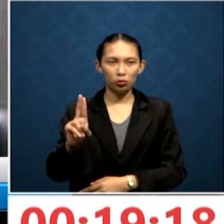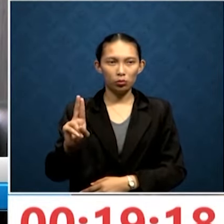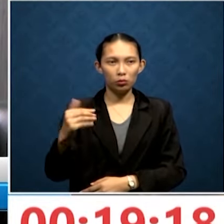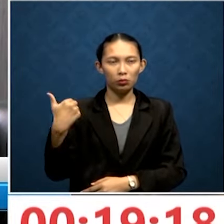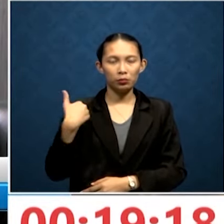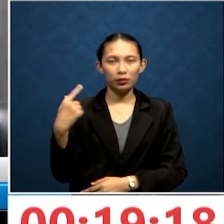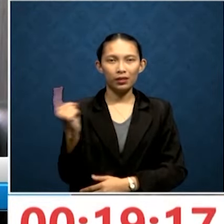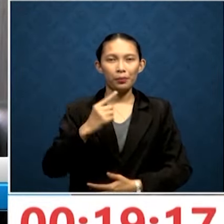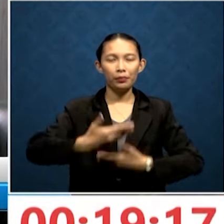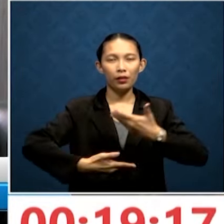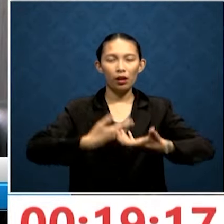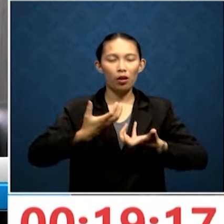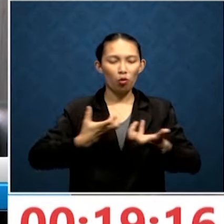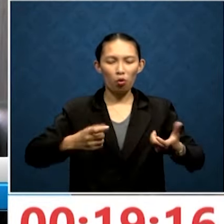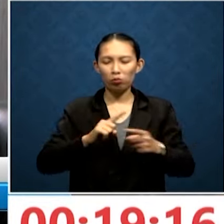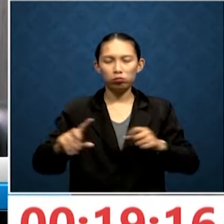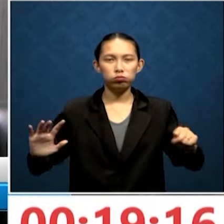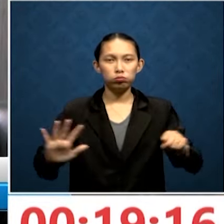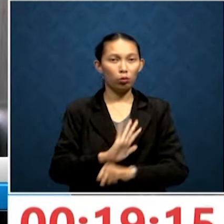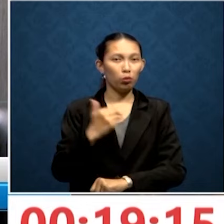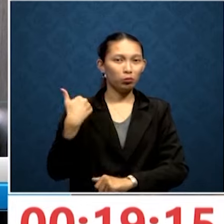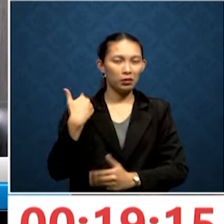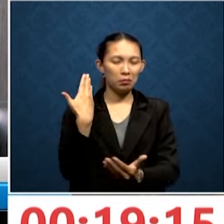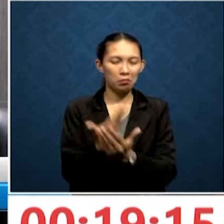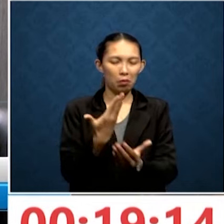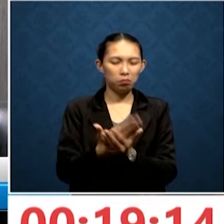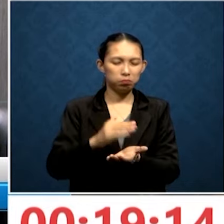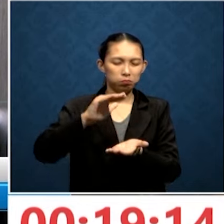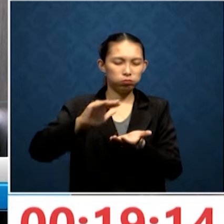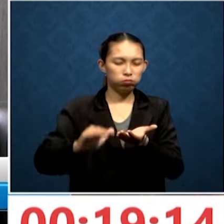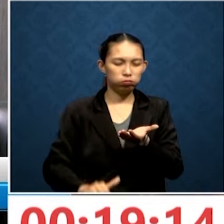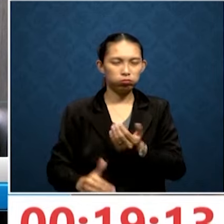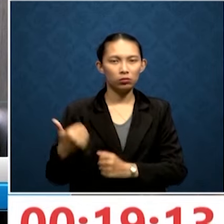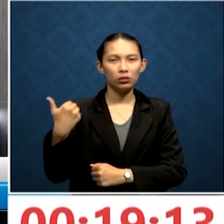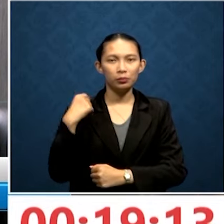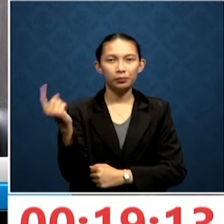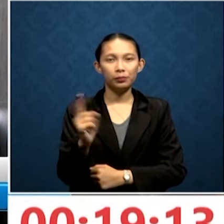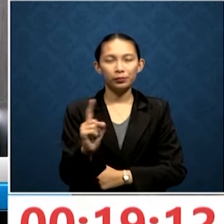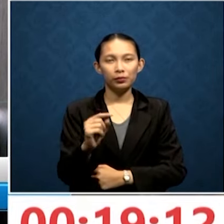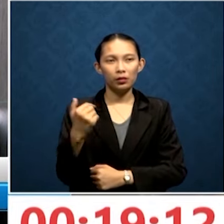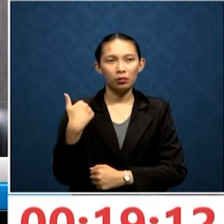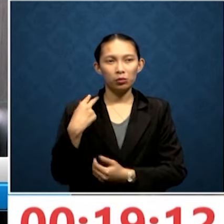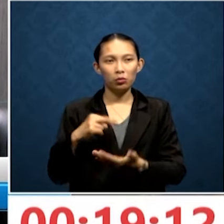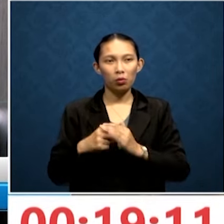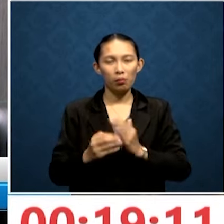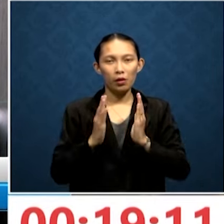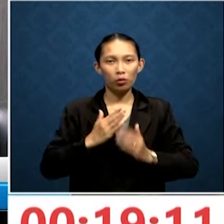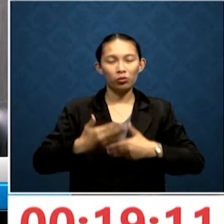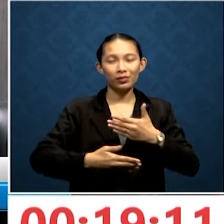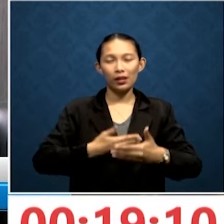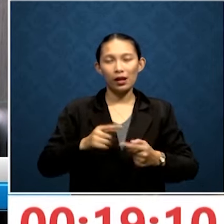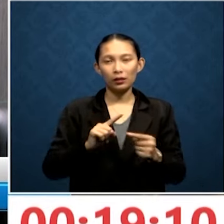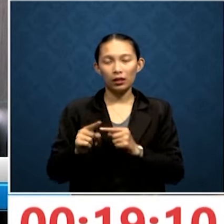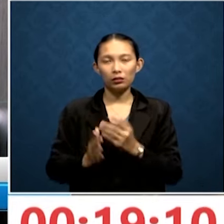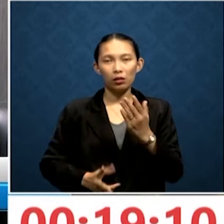ที่ขายสินค้าทุกชนิดด้วยราคาต่ำมากโดยใช้วิธีตัดพ่อค้าคนกลางออกไปท